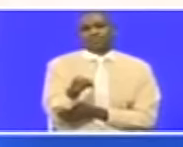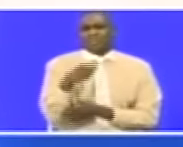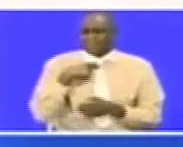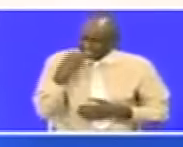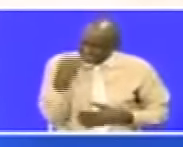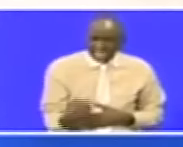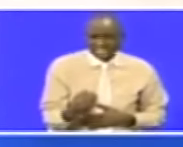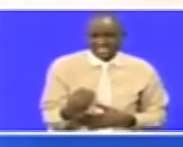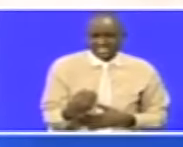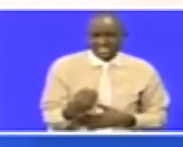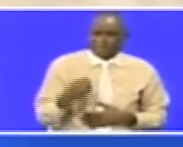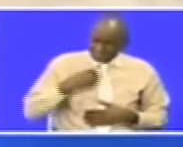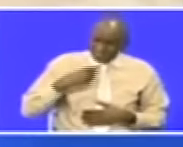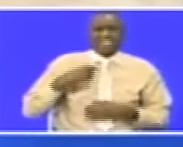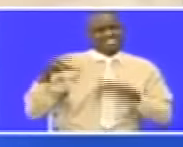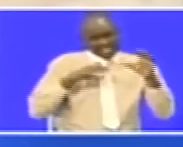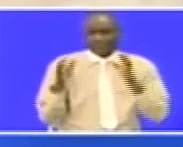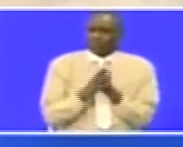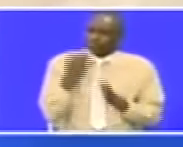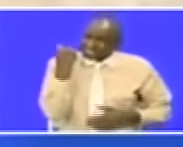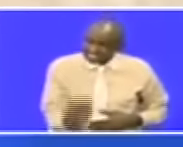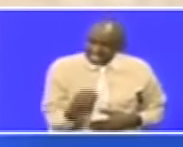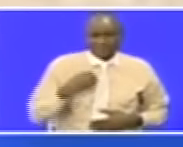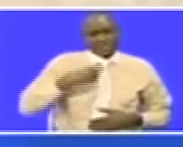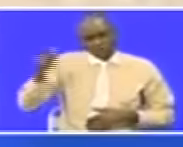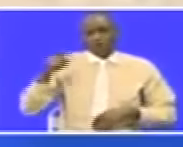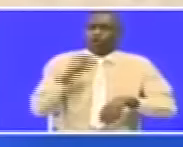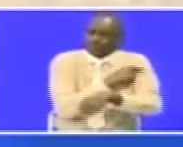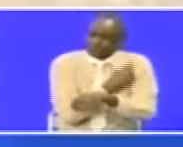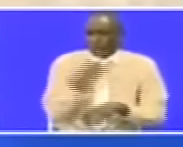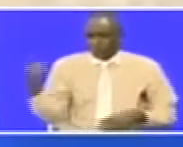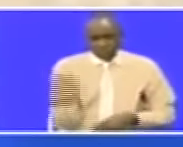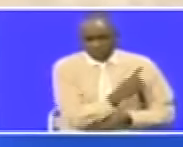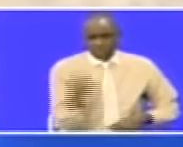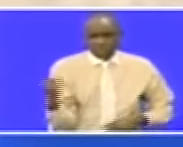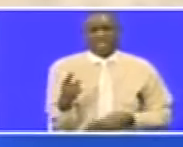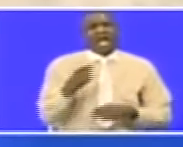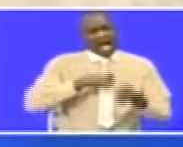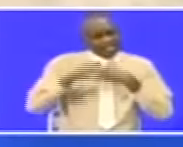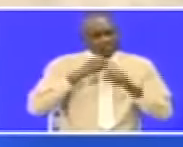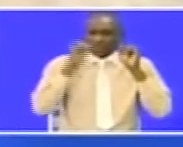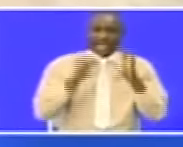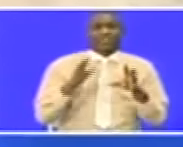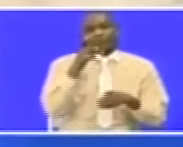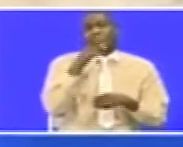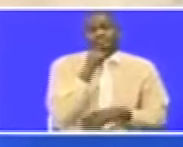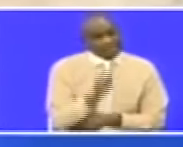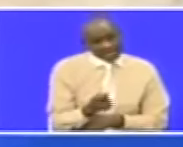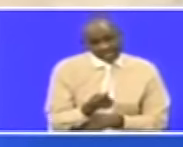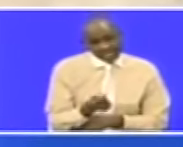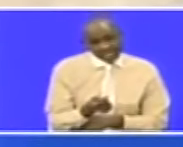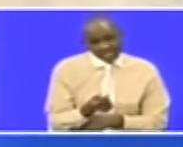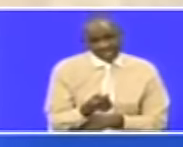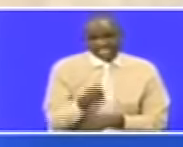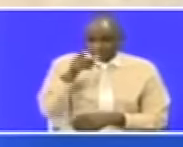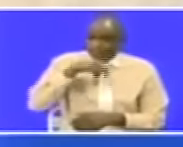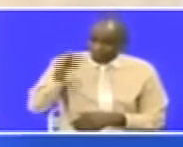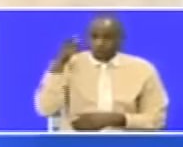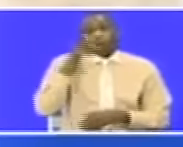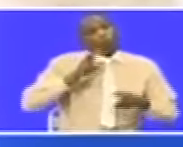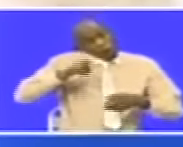wangu mimi ndio ninaumia na mtoto na ninarudishwa hospitali. Na hakuna hatua yoyote mtu ameshukuliwa, anatabea tu huko